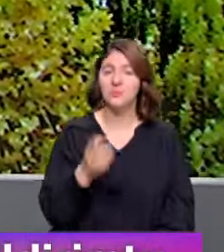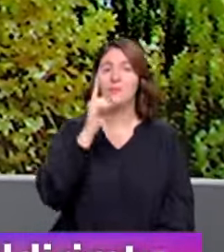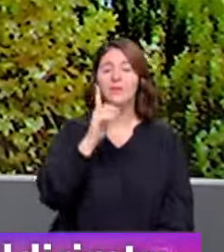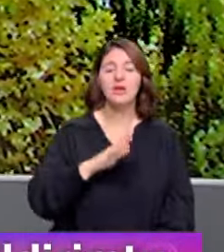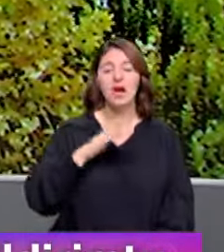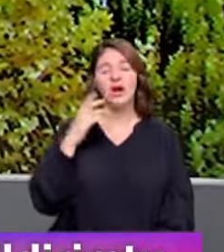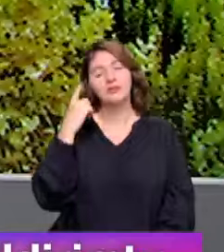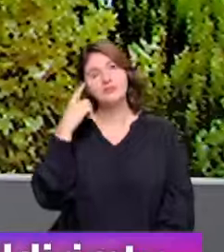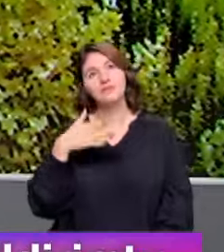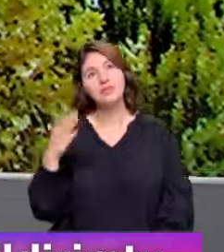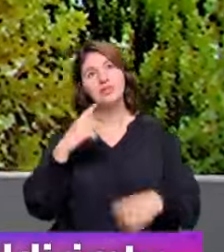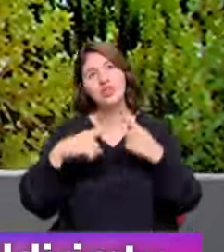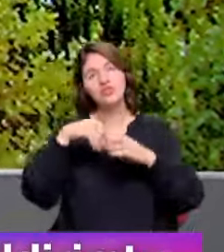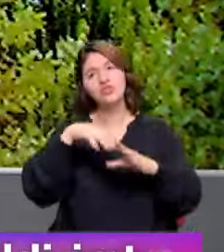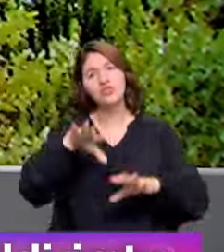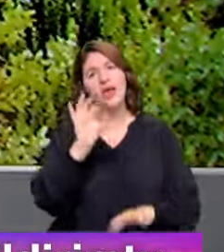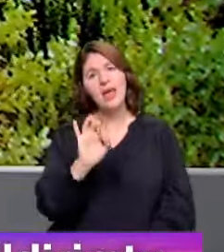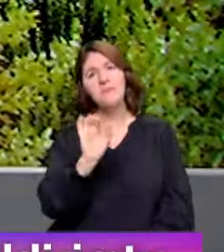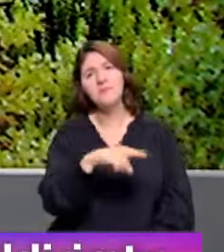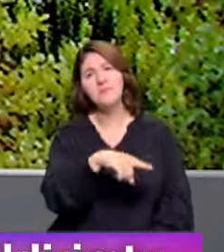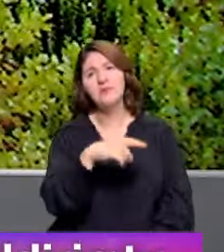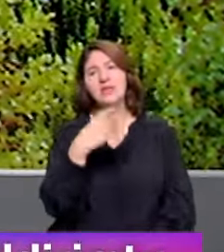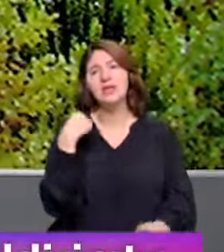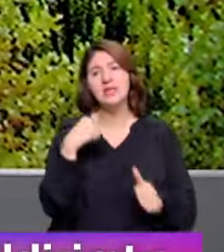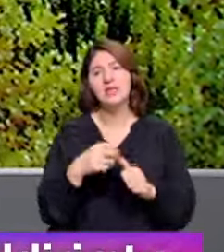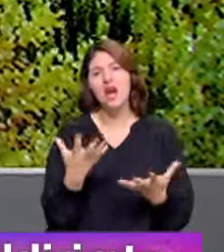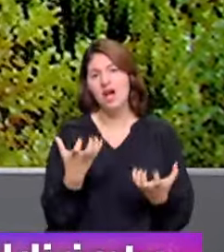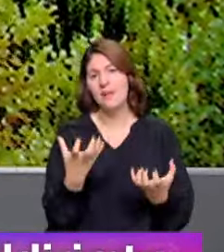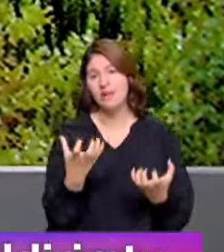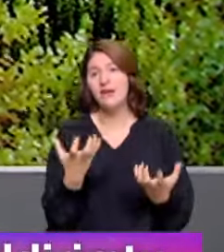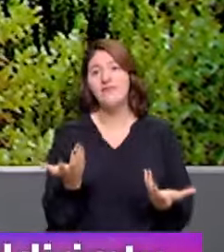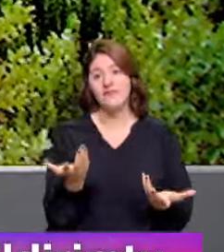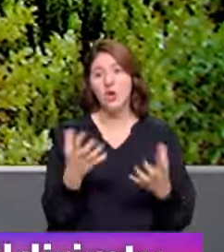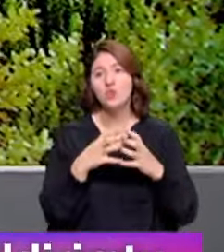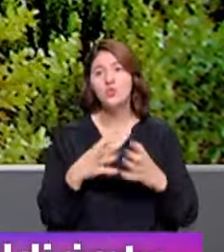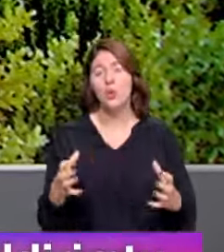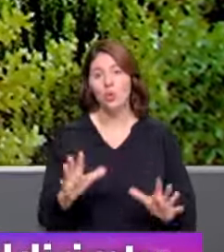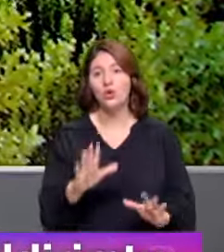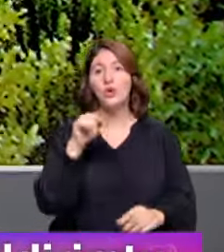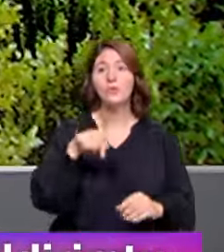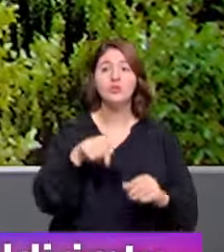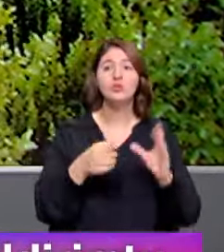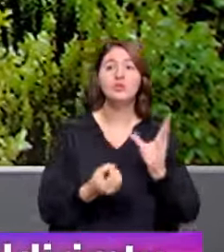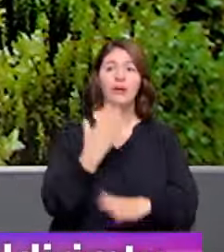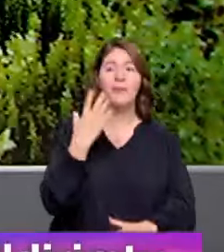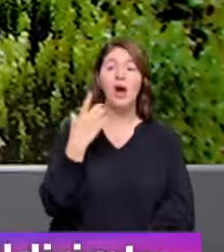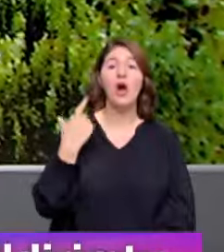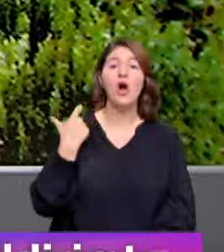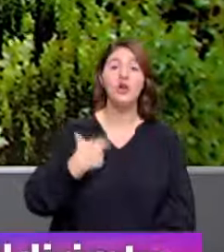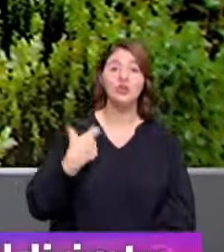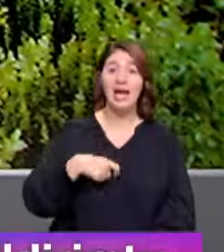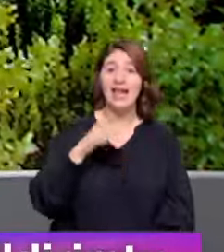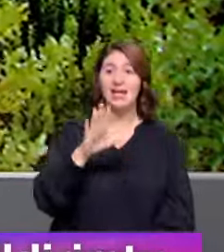bir yandan da siyaset gündemi her zamanki gibi yine kalabalık ve yoğun. Bu sabah